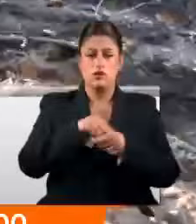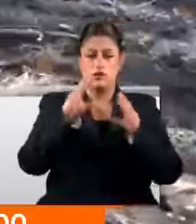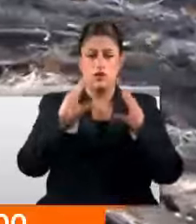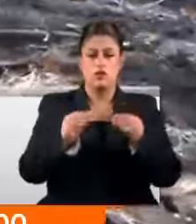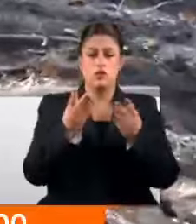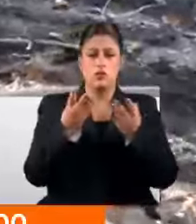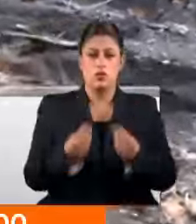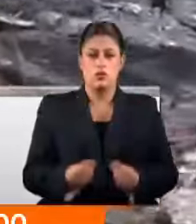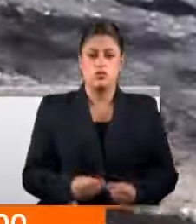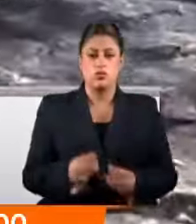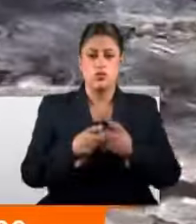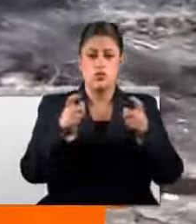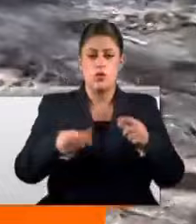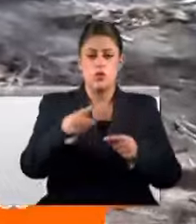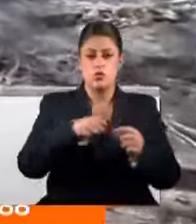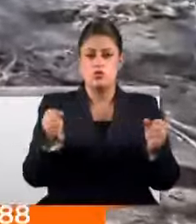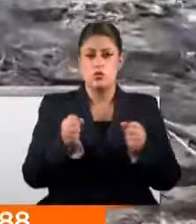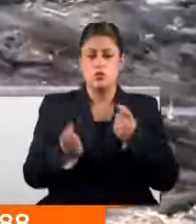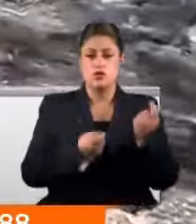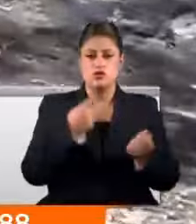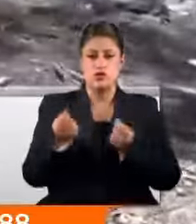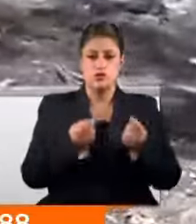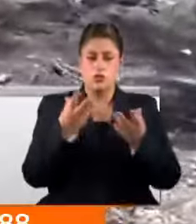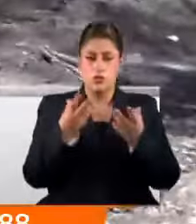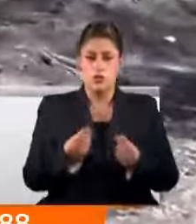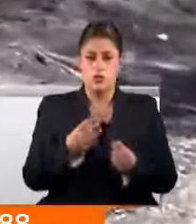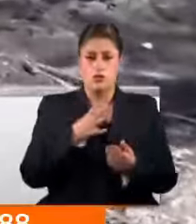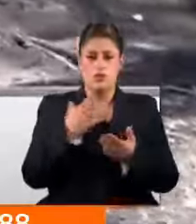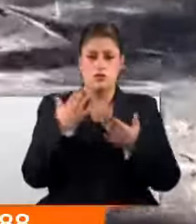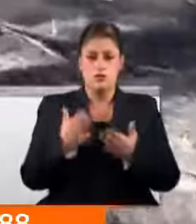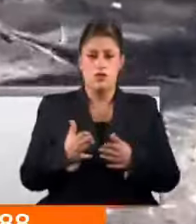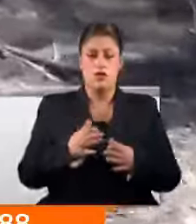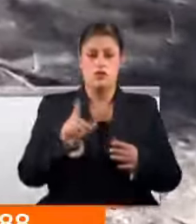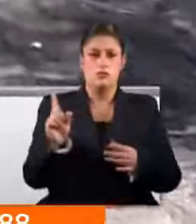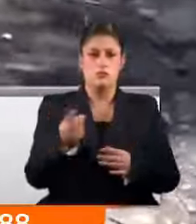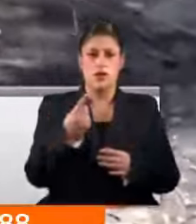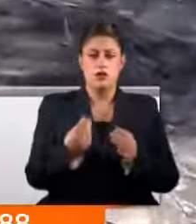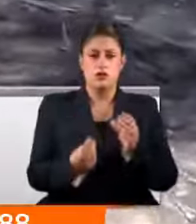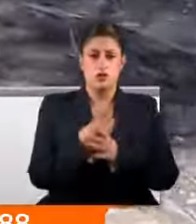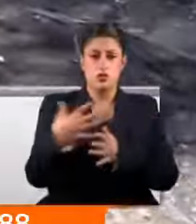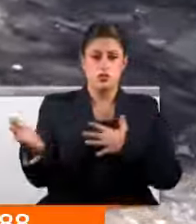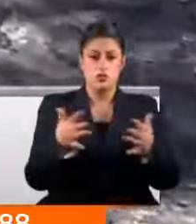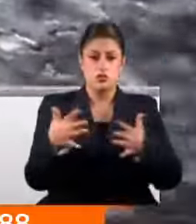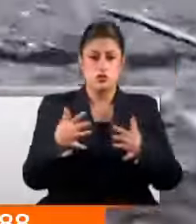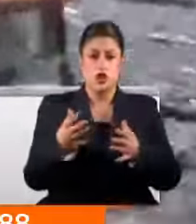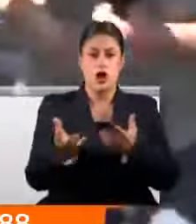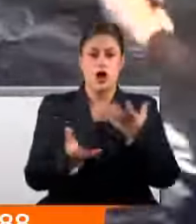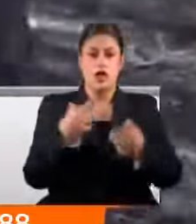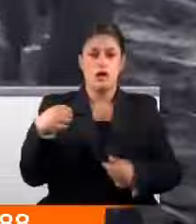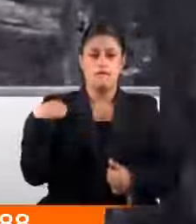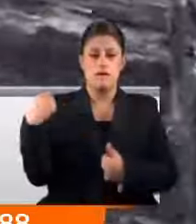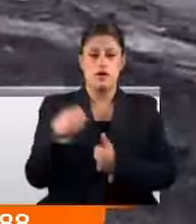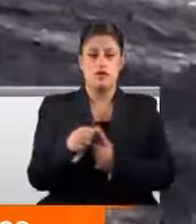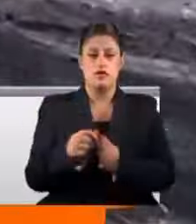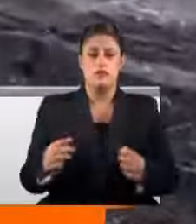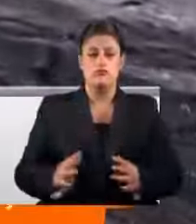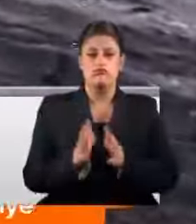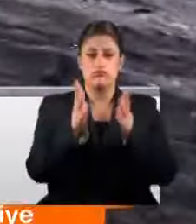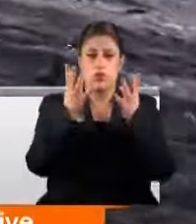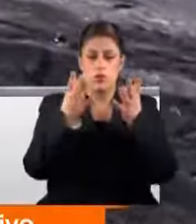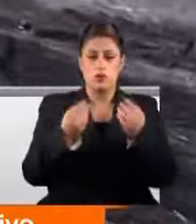alındı. Bölgede soğutma çalışmaları gerçekleştiriliyordu. Aniden çıkan rüzgarla alevler yeniden parlandı.